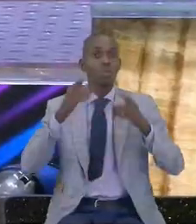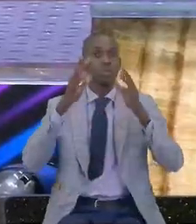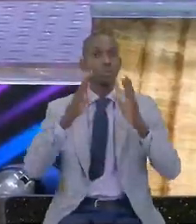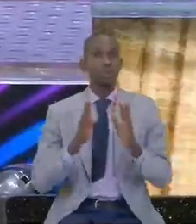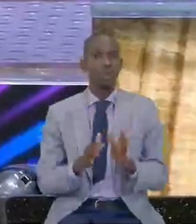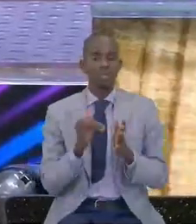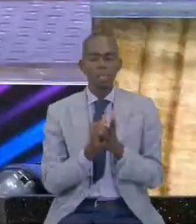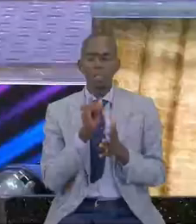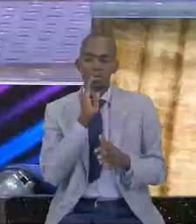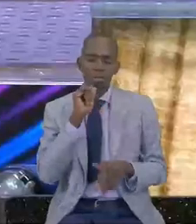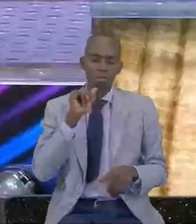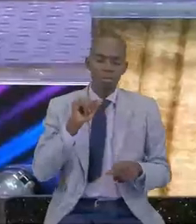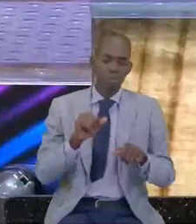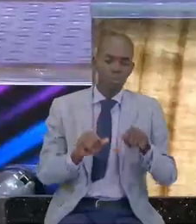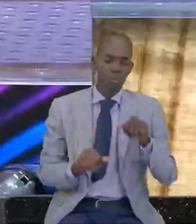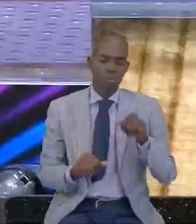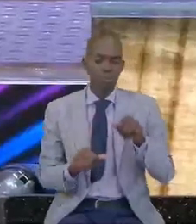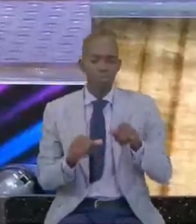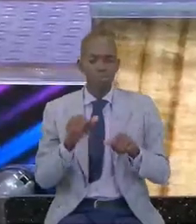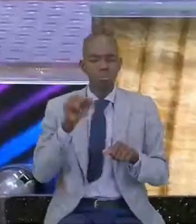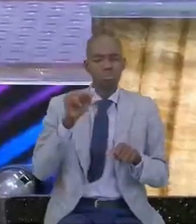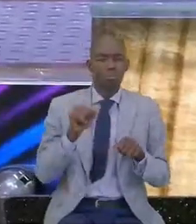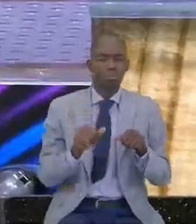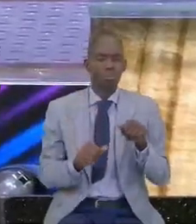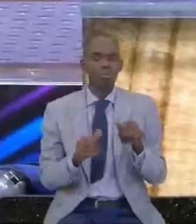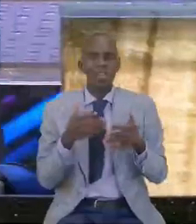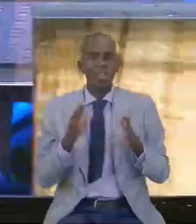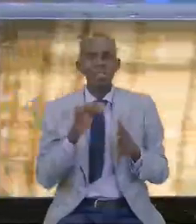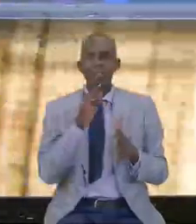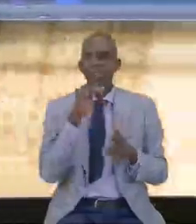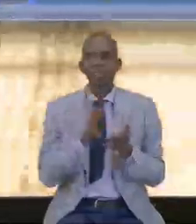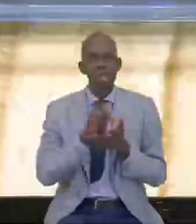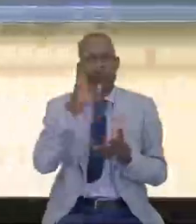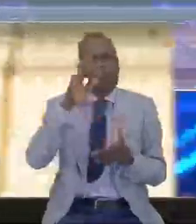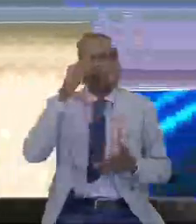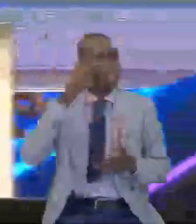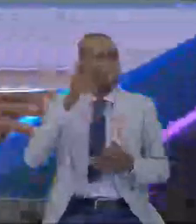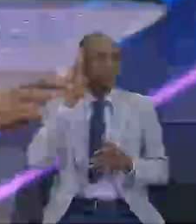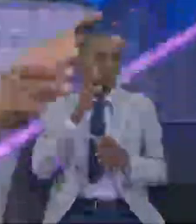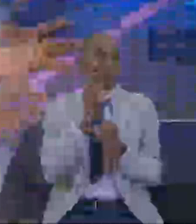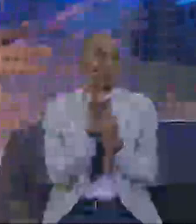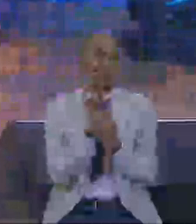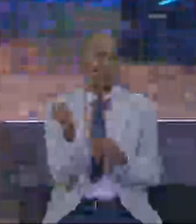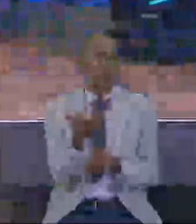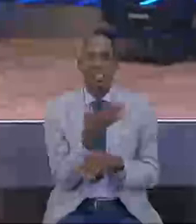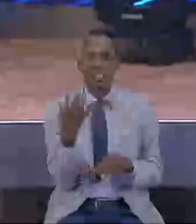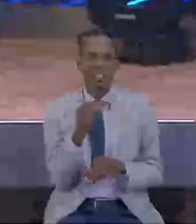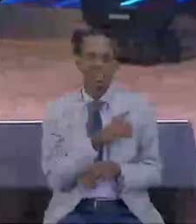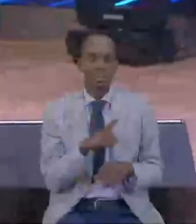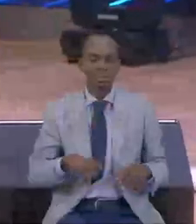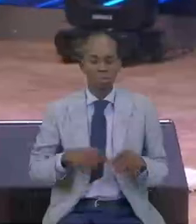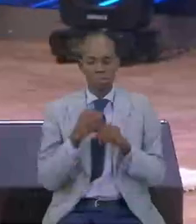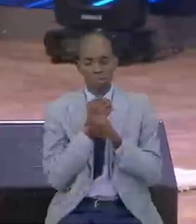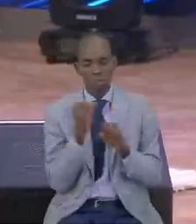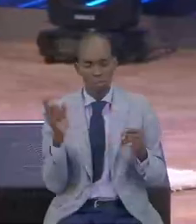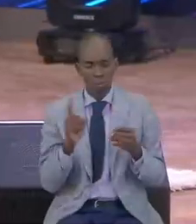l'église, qui chancelle, qu'un tel homme ne s'imagine pas qu'il recevra quelque chose du Seigneur, quelque chose le salut, quelque chose